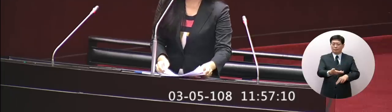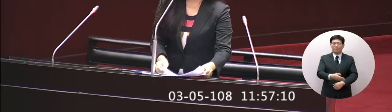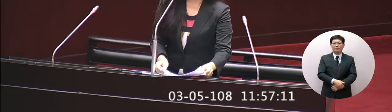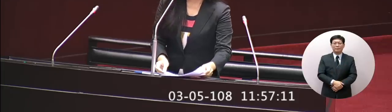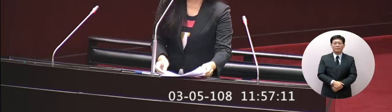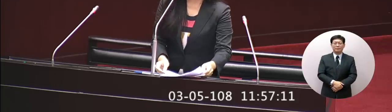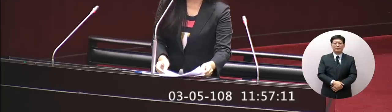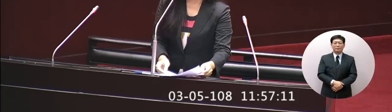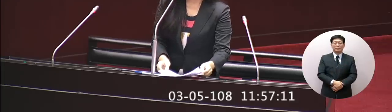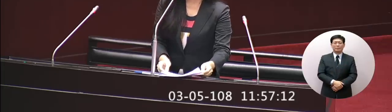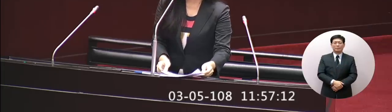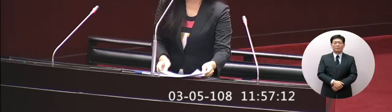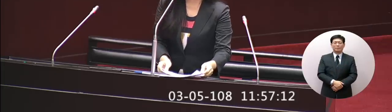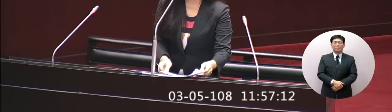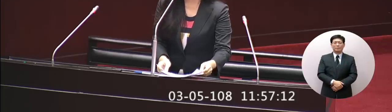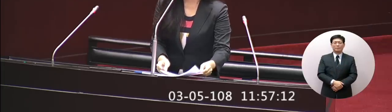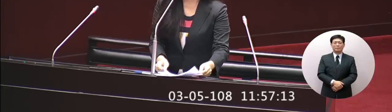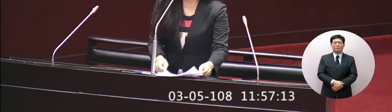坐。